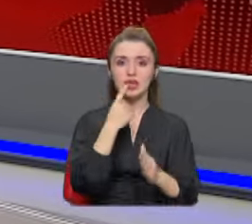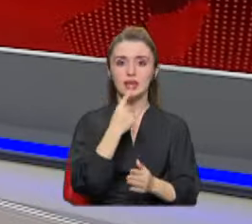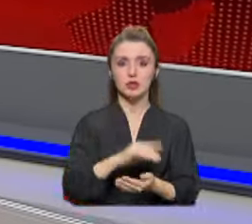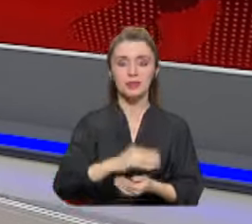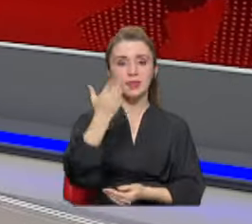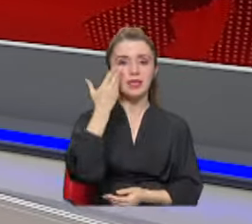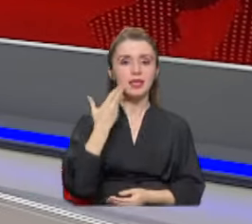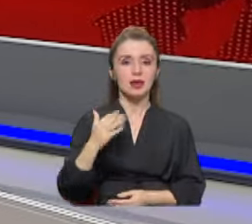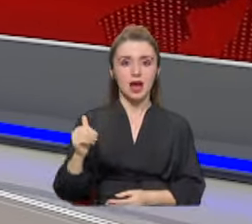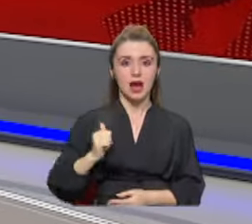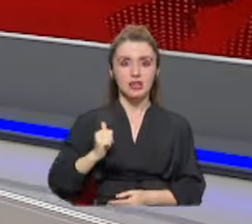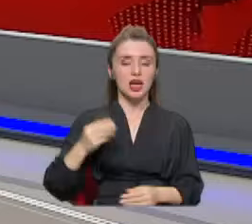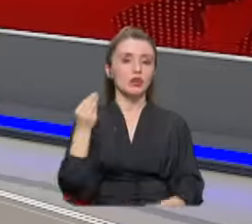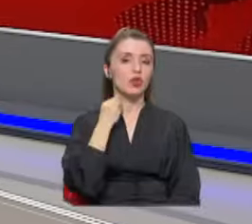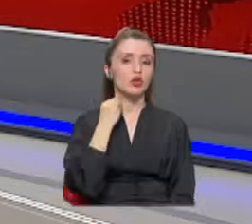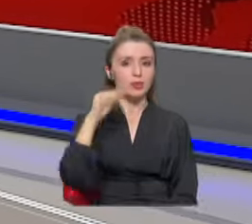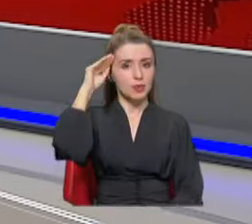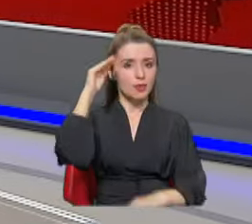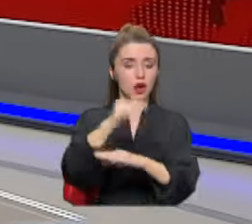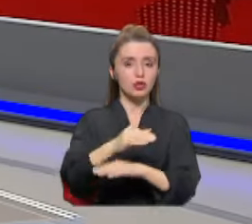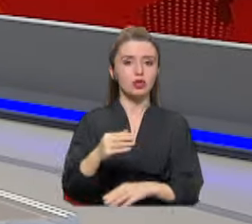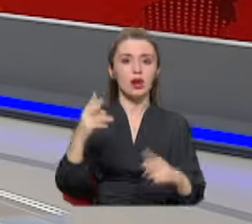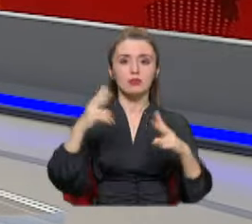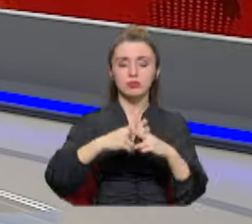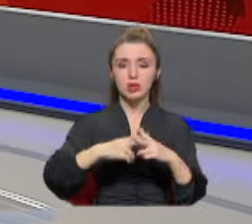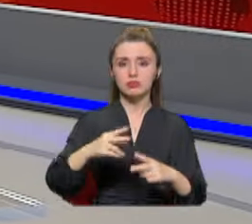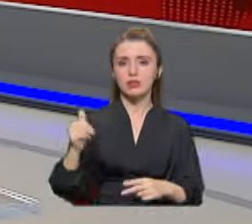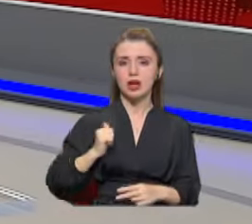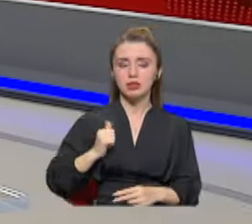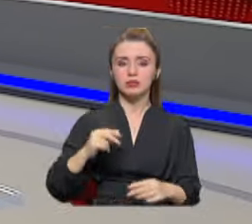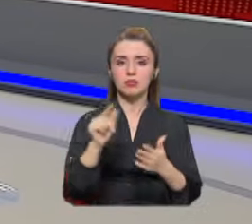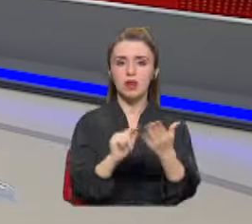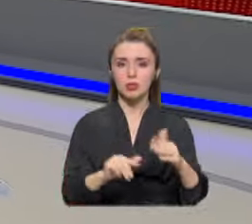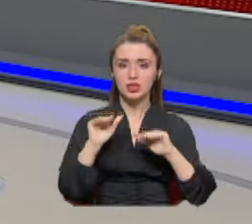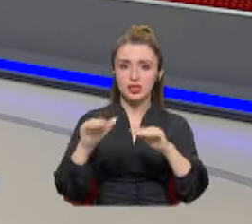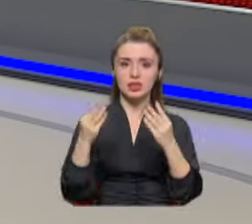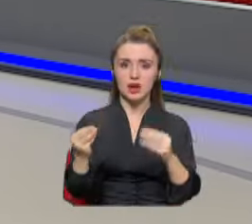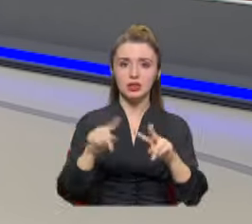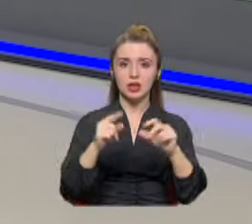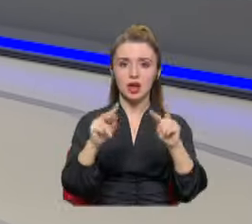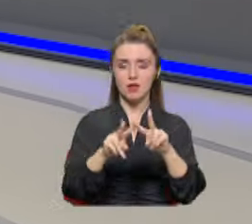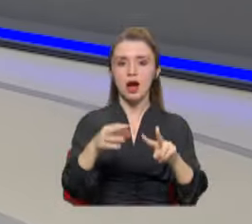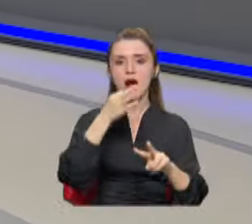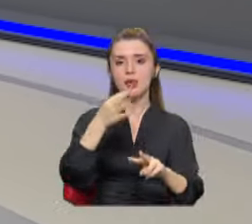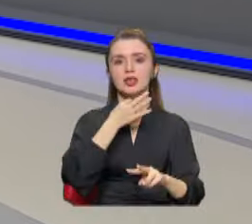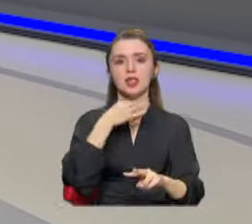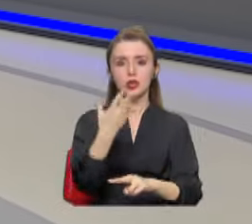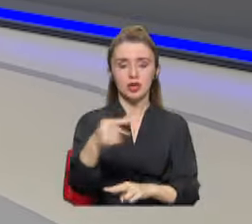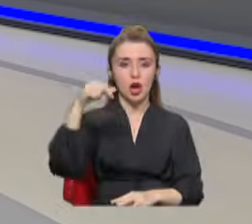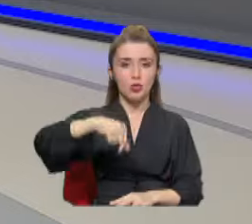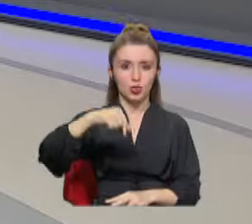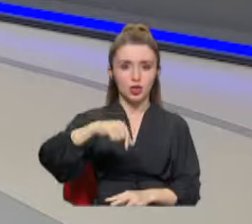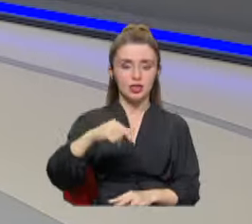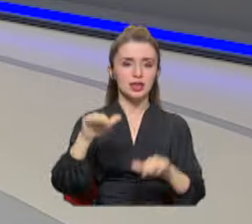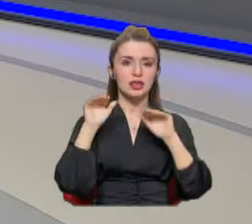Bir izleyicimiz de askerlik borçlanması mağduru. Asker polis memurlara bugüne kadar destek oldunuz. Now Haber ailesine teşekkür ediyorlar. Ve bugünlerde